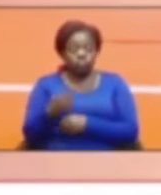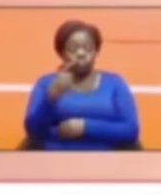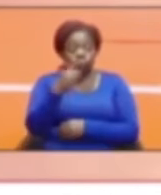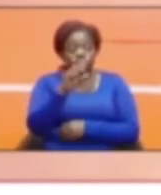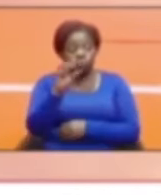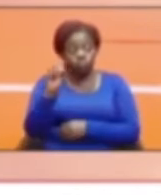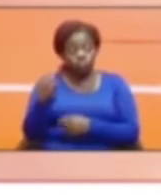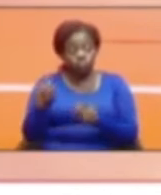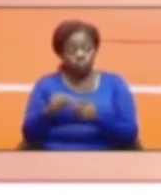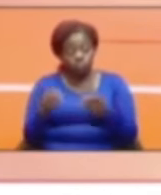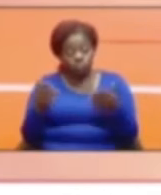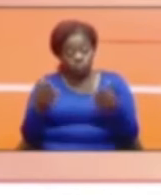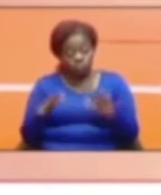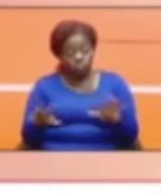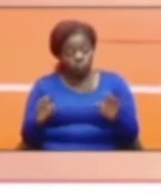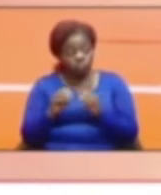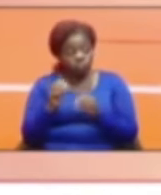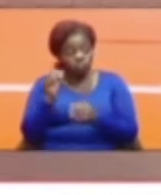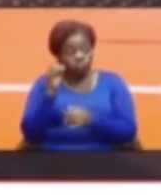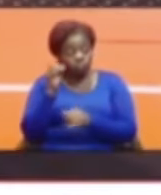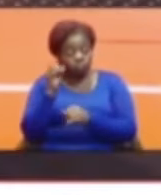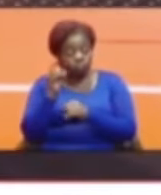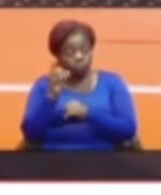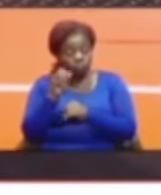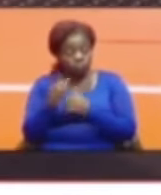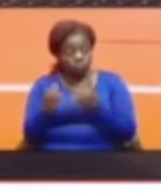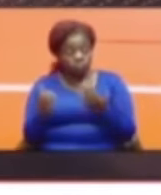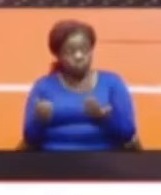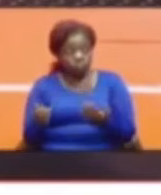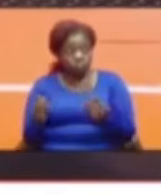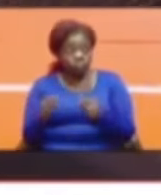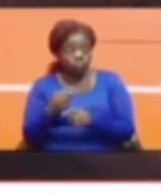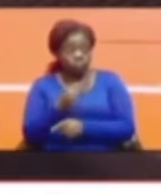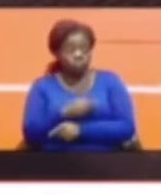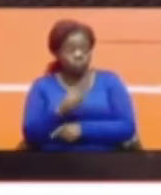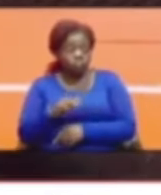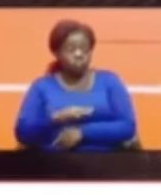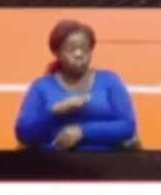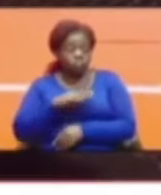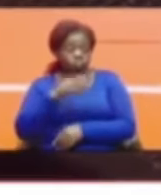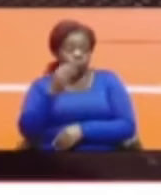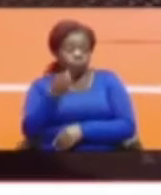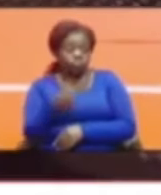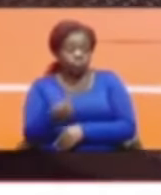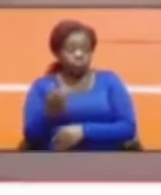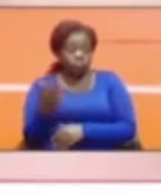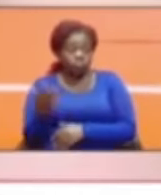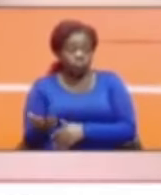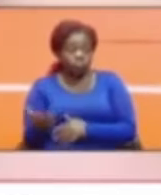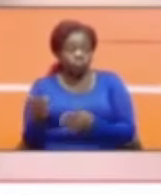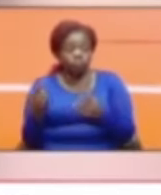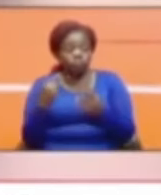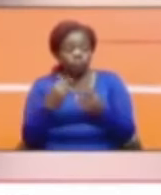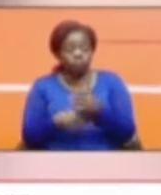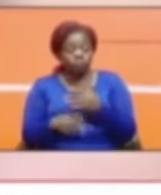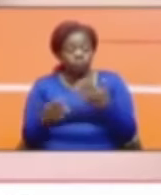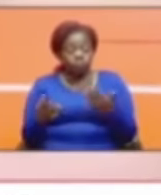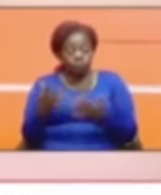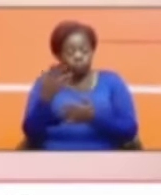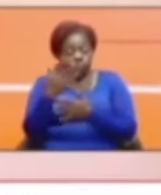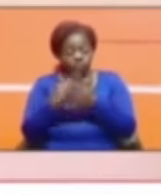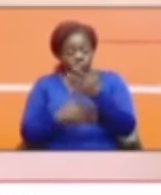era tetwawedde mu mwasigadde mu bula nakandi yagaseko ku mwana ndo emyaka mukaga njoka masiri gava